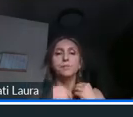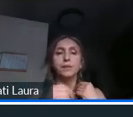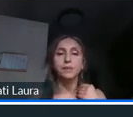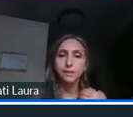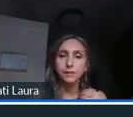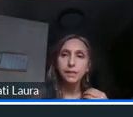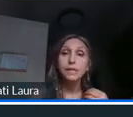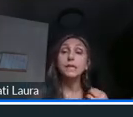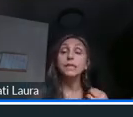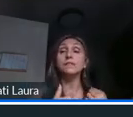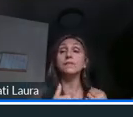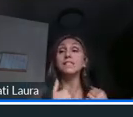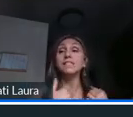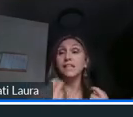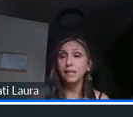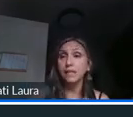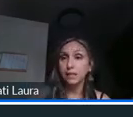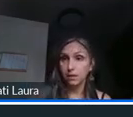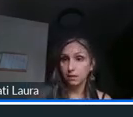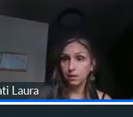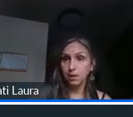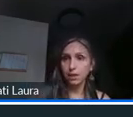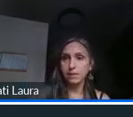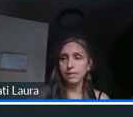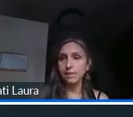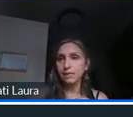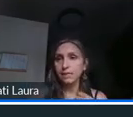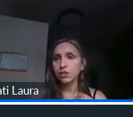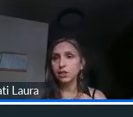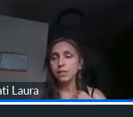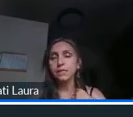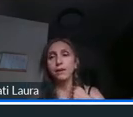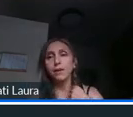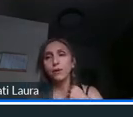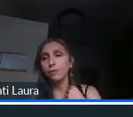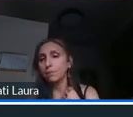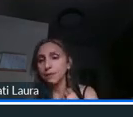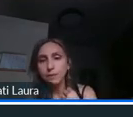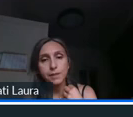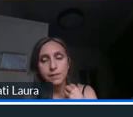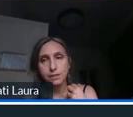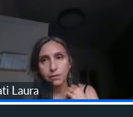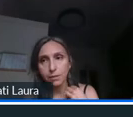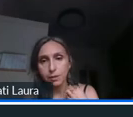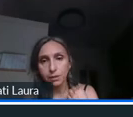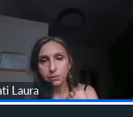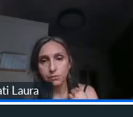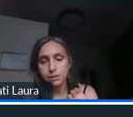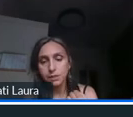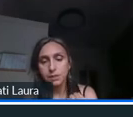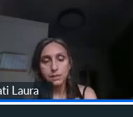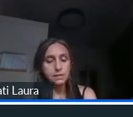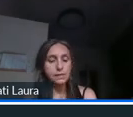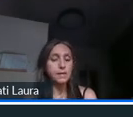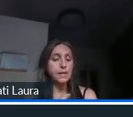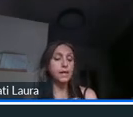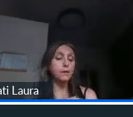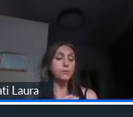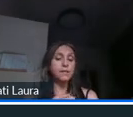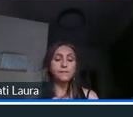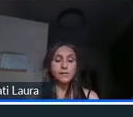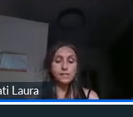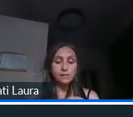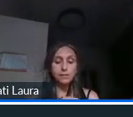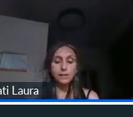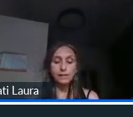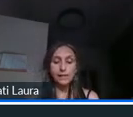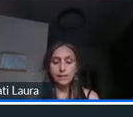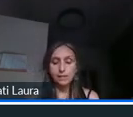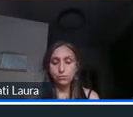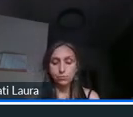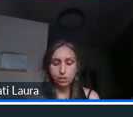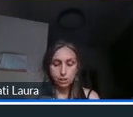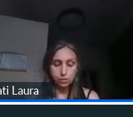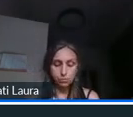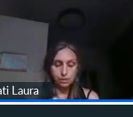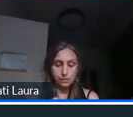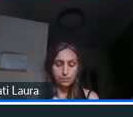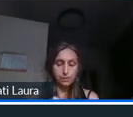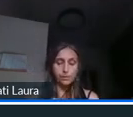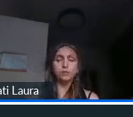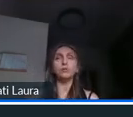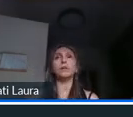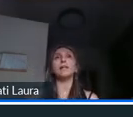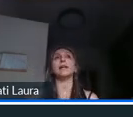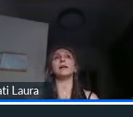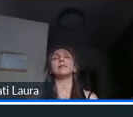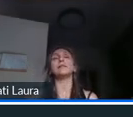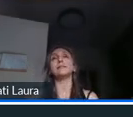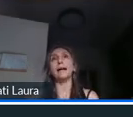si va spediti, si va sereni. La stessa licenza è compatibile sicuramente con se stessa. Una flessibilità che suggerisco